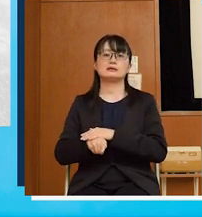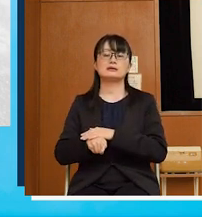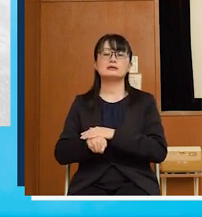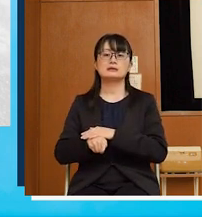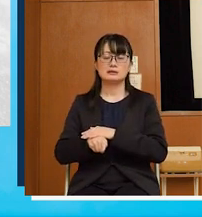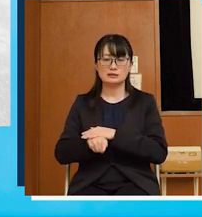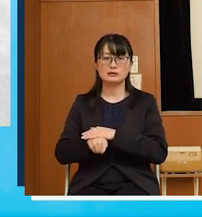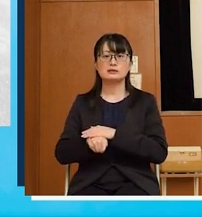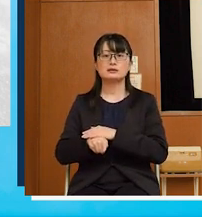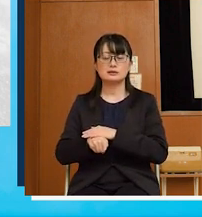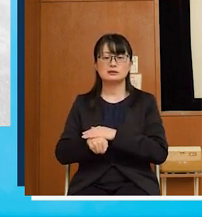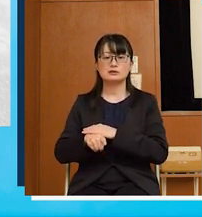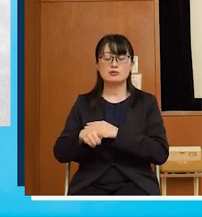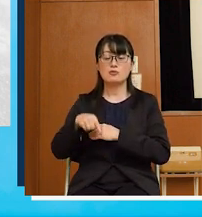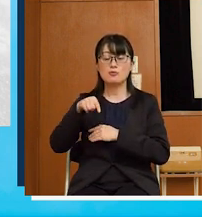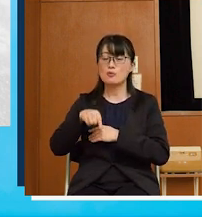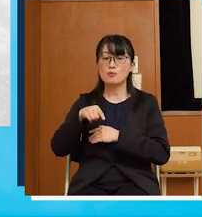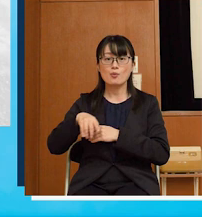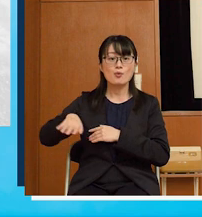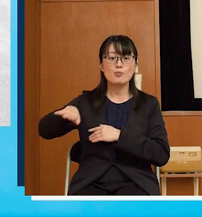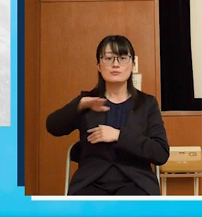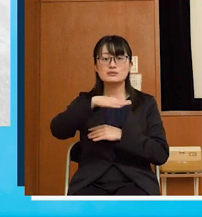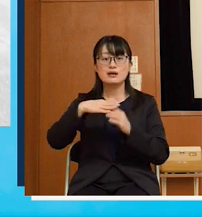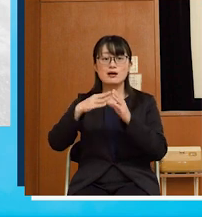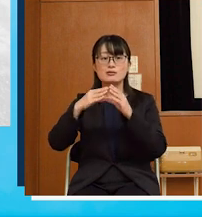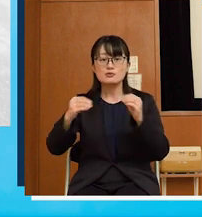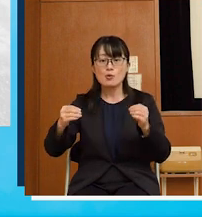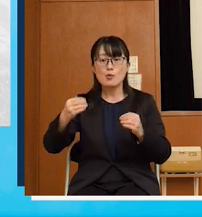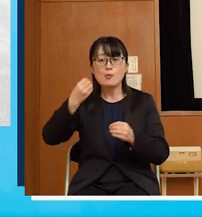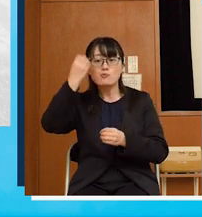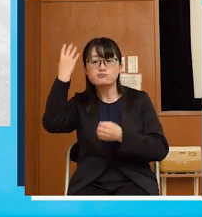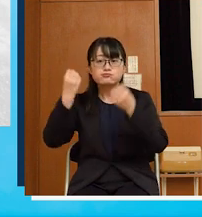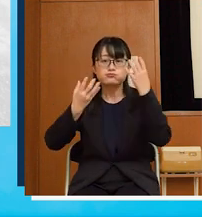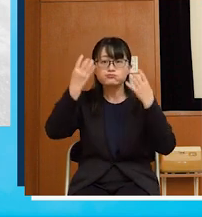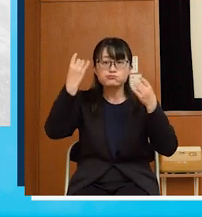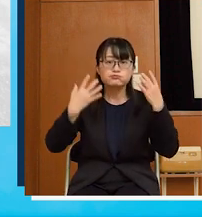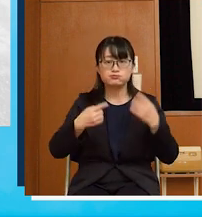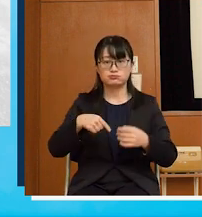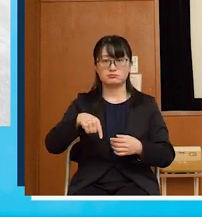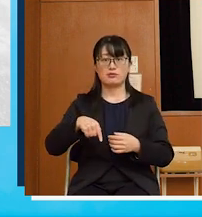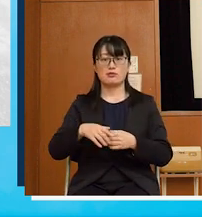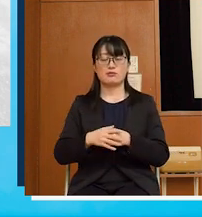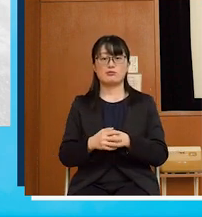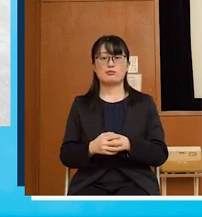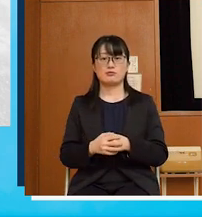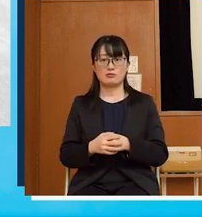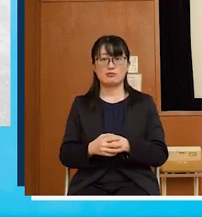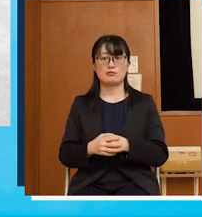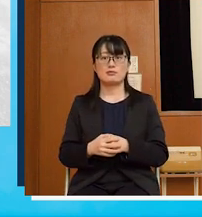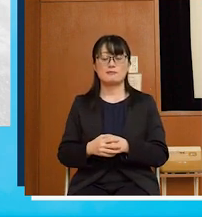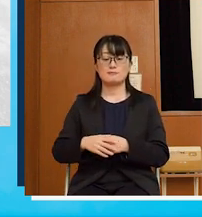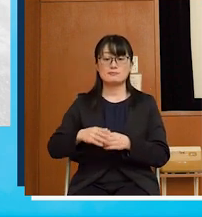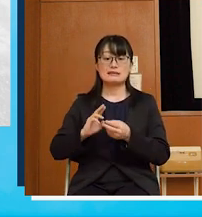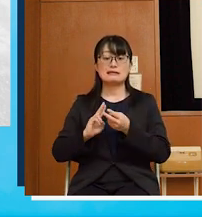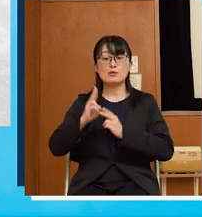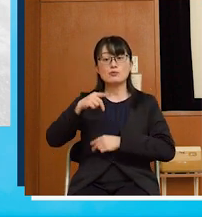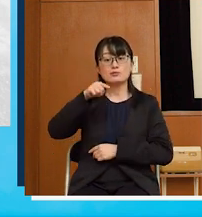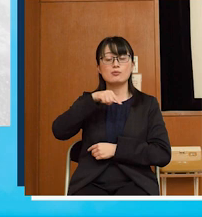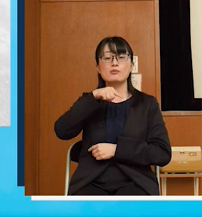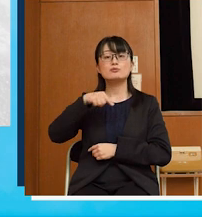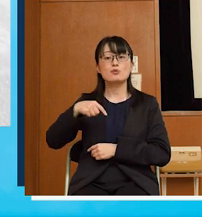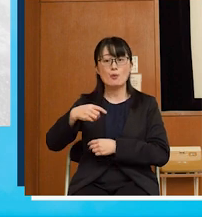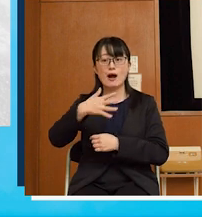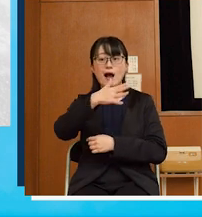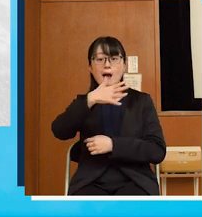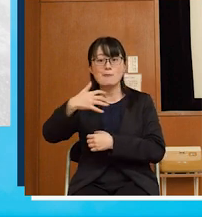完全に無視忘れ去っていた多くの沖縄県民が米軍に殺されたり起こされたりしながら泣きしてきたとそういう